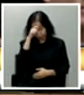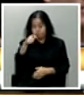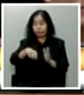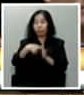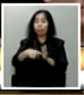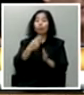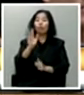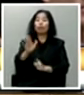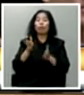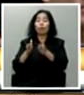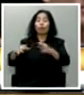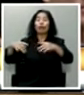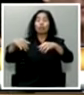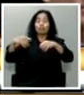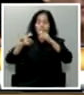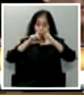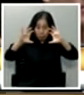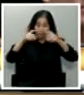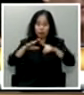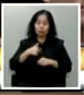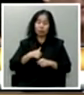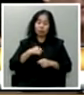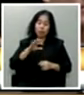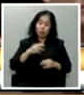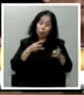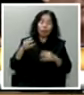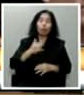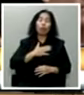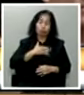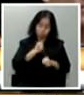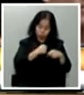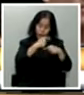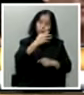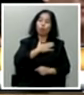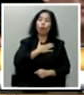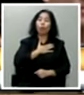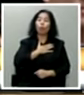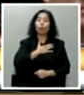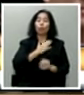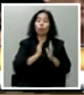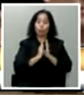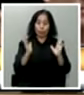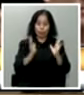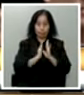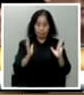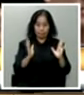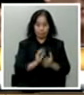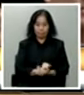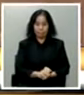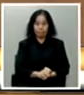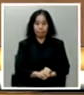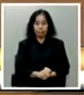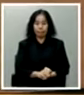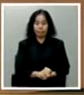ลท่านแล้วเราก็จะเลือกวิธีการของเราต่อขอบคุณครับ ครับขอบคุณ ท่านประธานครับผม